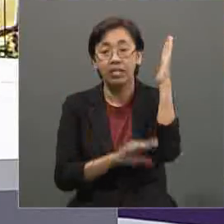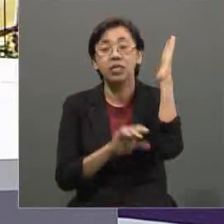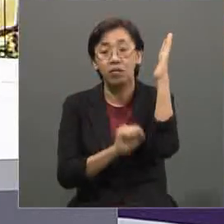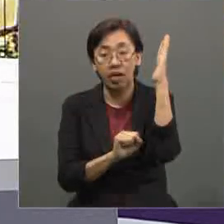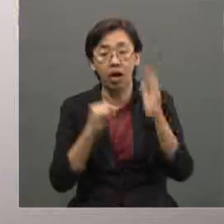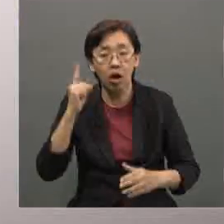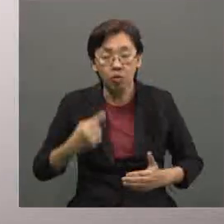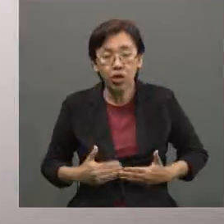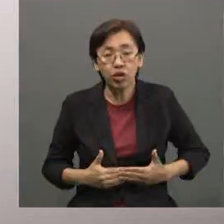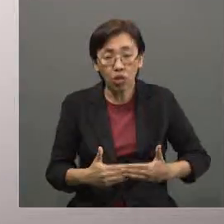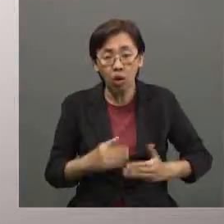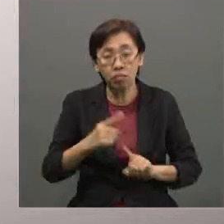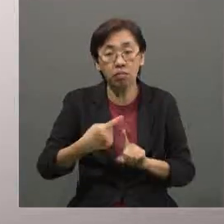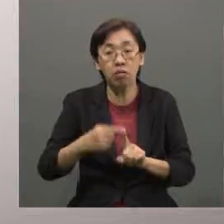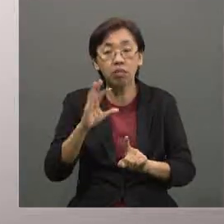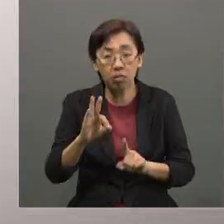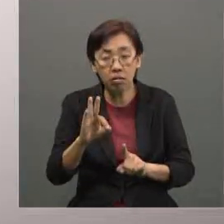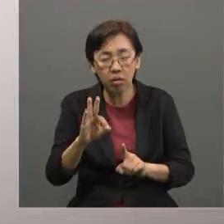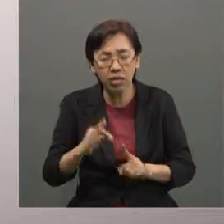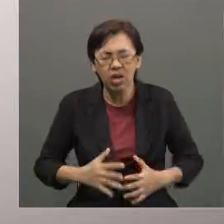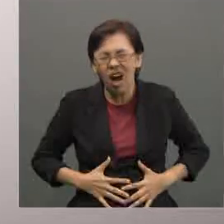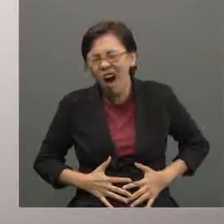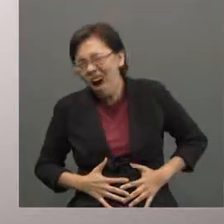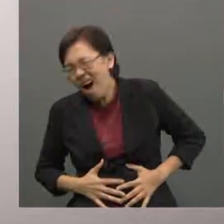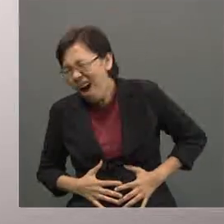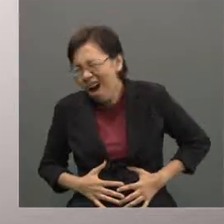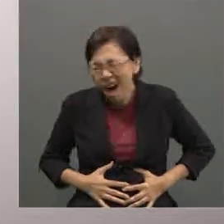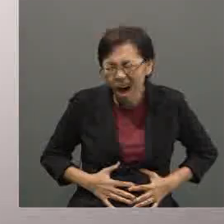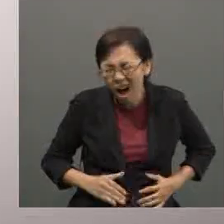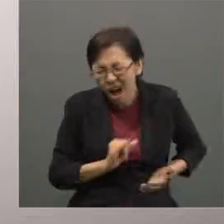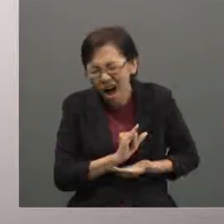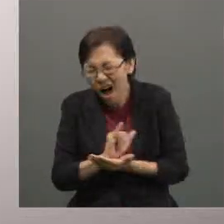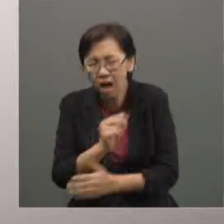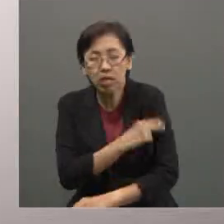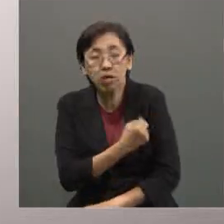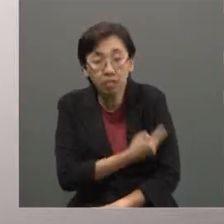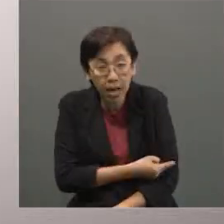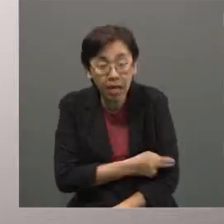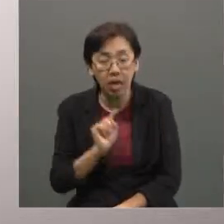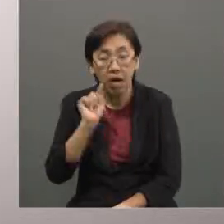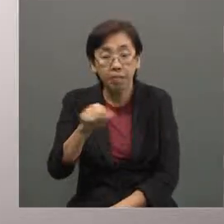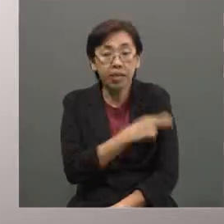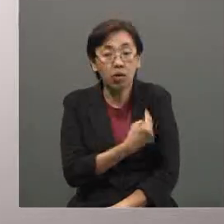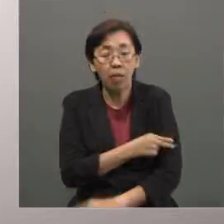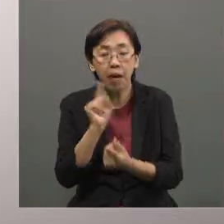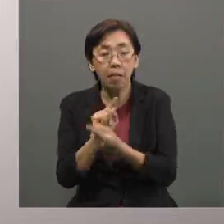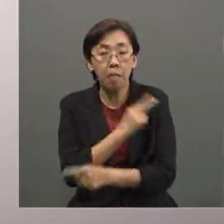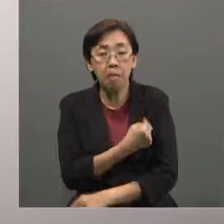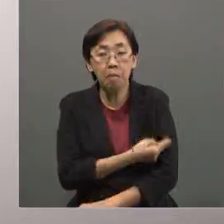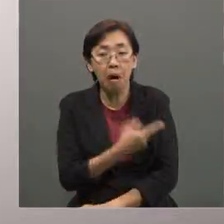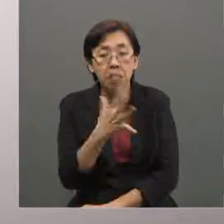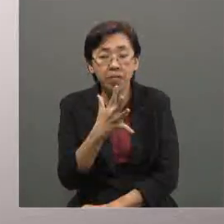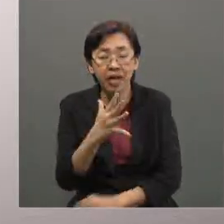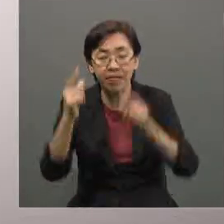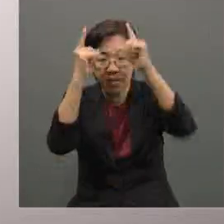หญิงท้องแก่9เดือนแล้วนะครับเขาเจ็บท้องใกล้คลอดเขาก็เลยไปโรงพยาบาลนะแต่ปรากฏว่าพอไปถึงเนี่ยไม่ได้เจอหมอกลายเป็นว่า